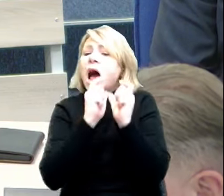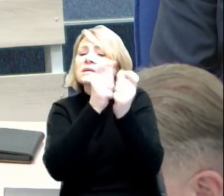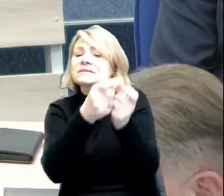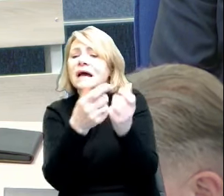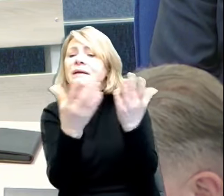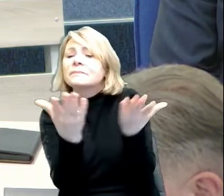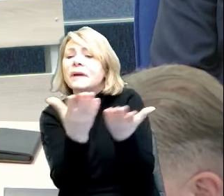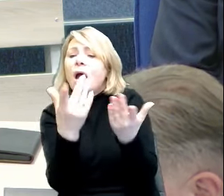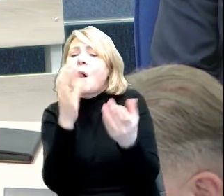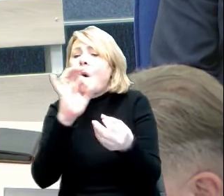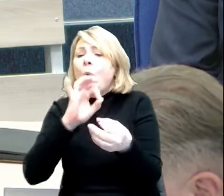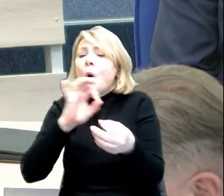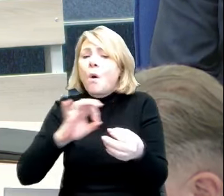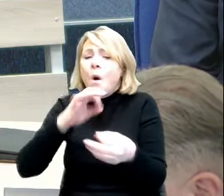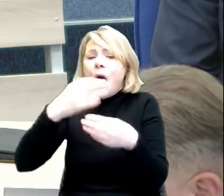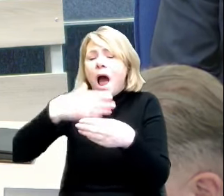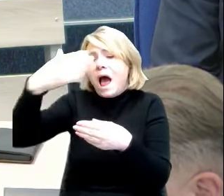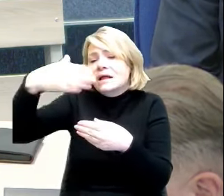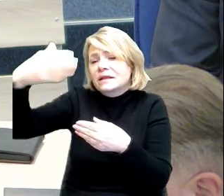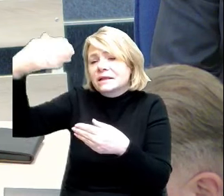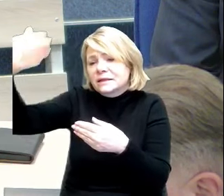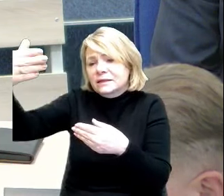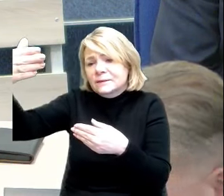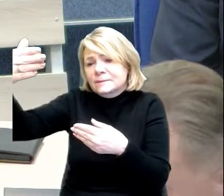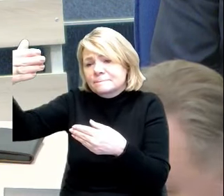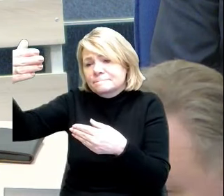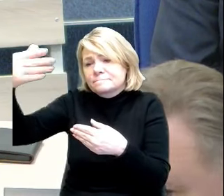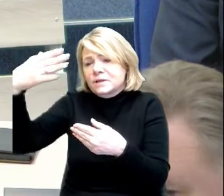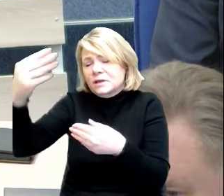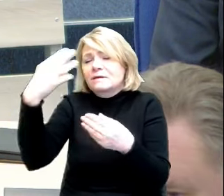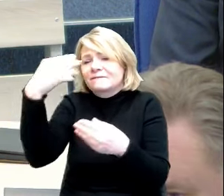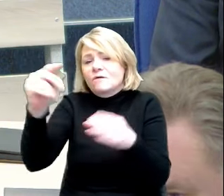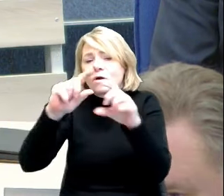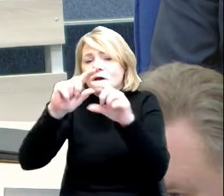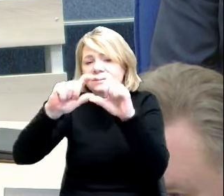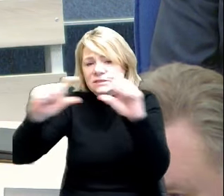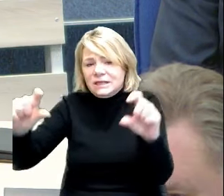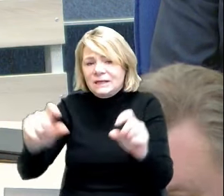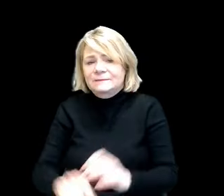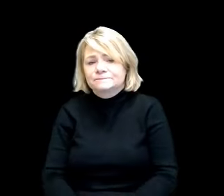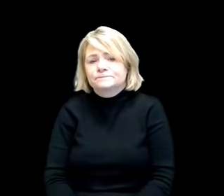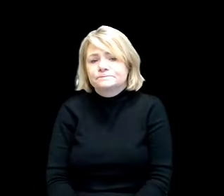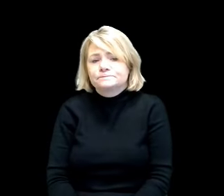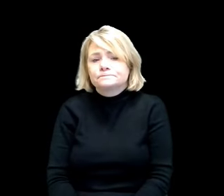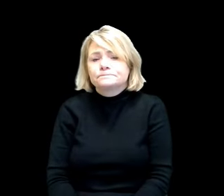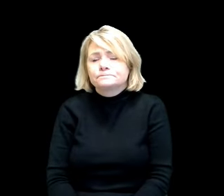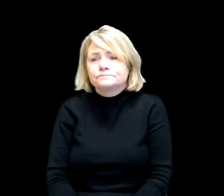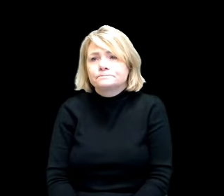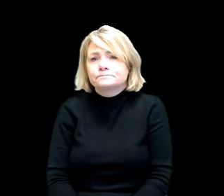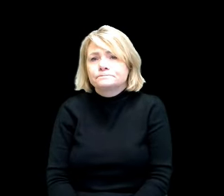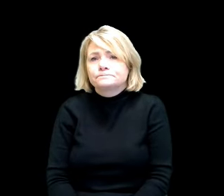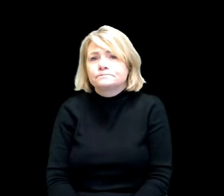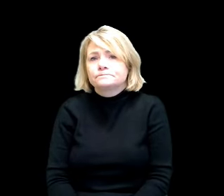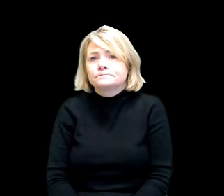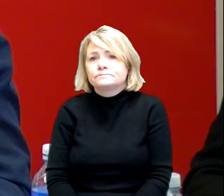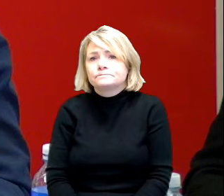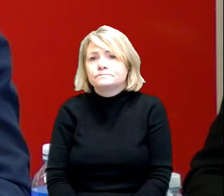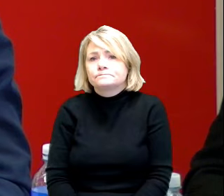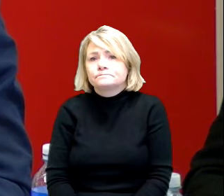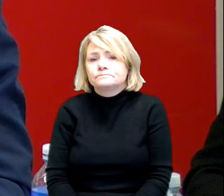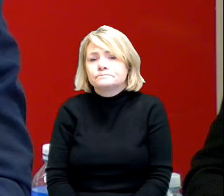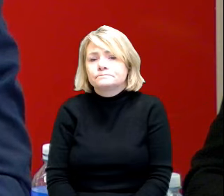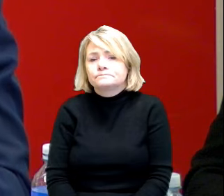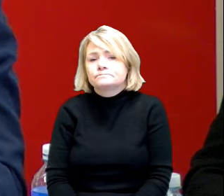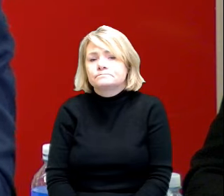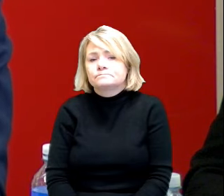ateities šitų šitos įstaigos ne aš nebuvau mund edmundai jūs